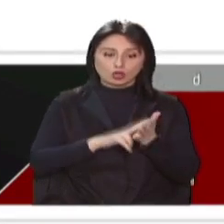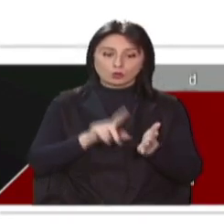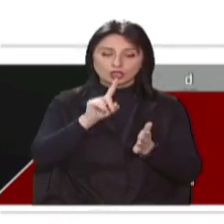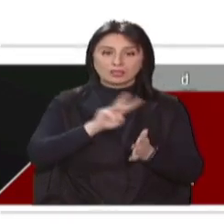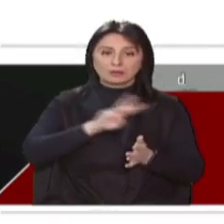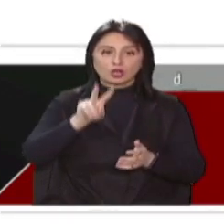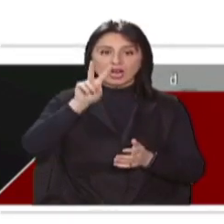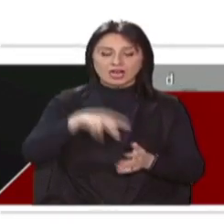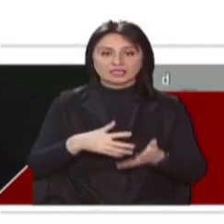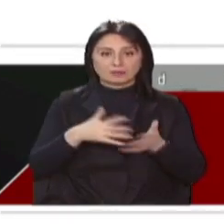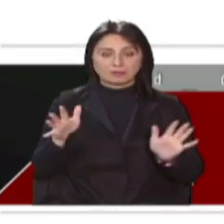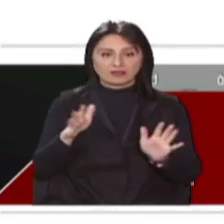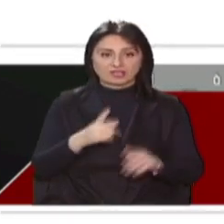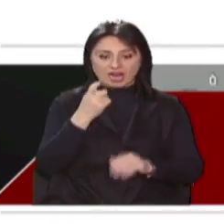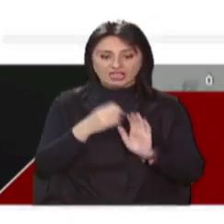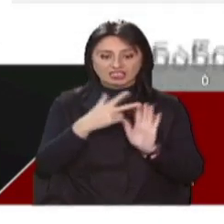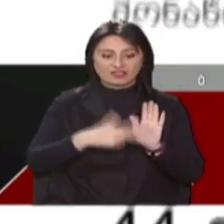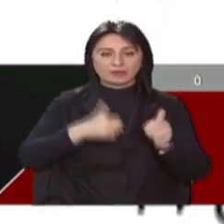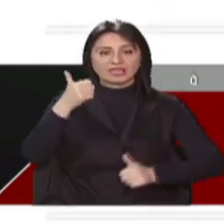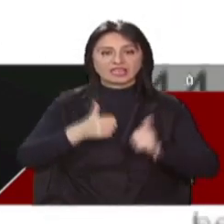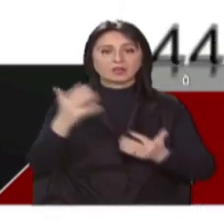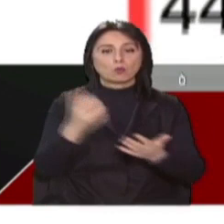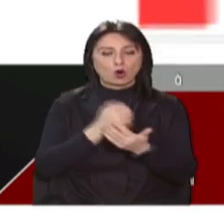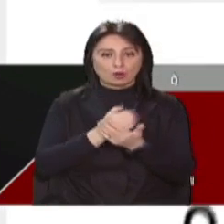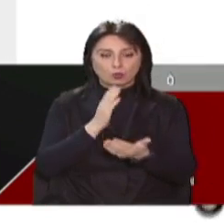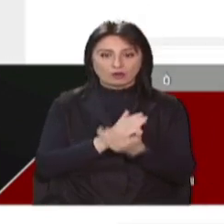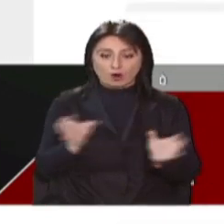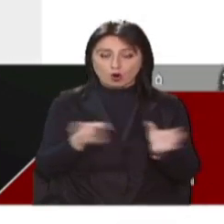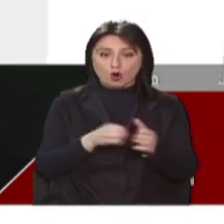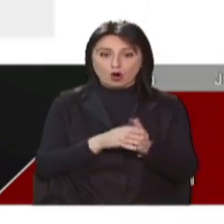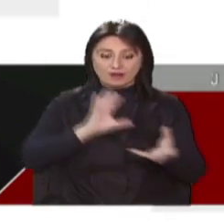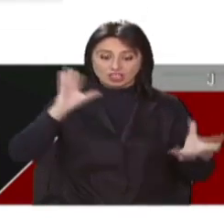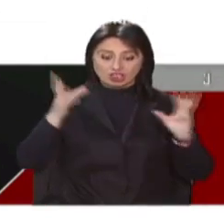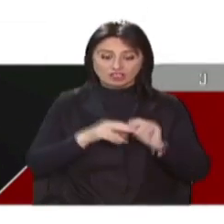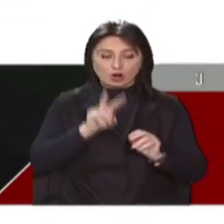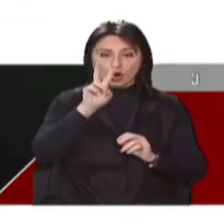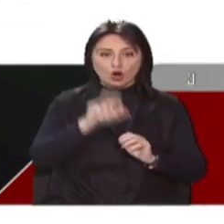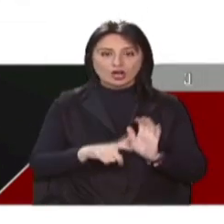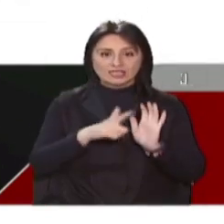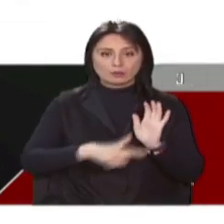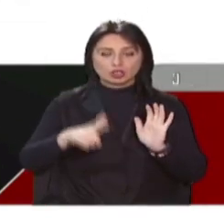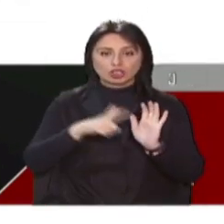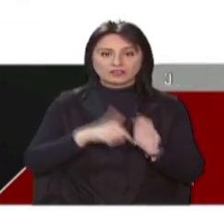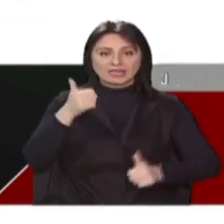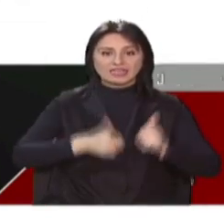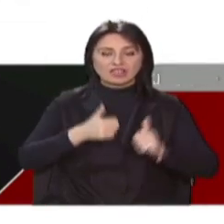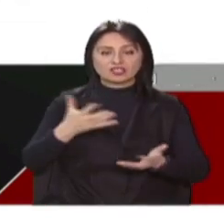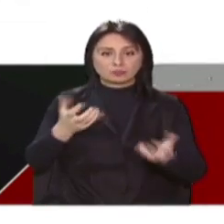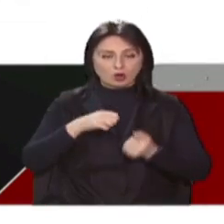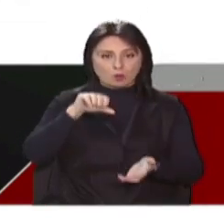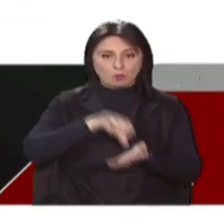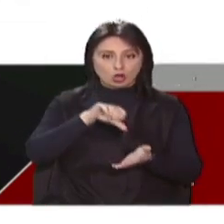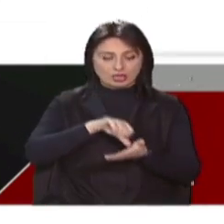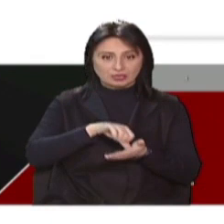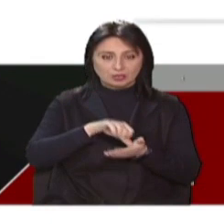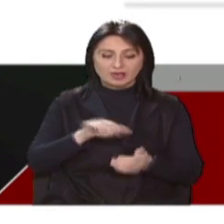81 მილიონ ლარზე მეტის 118 ტენდერი აქვს მოგებული. Კომპანიამ ჯამურად 267 ტენდერში მიიღო